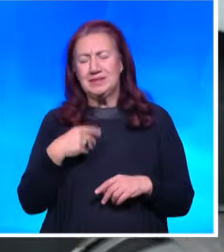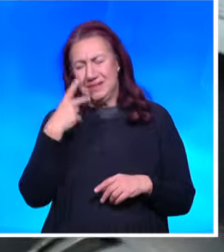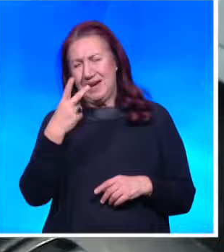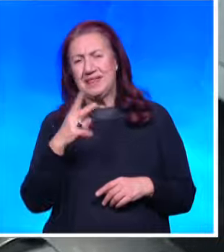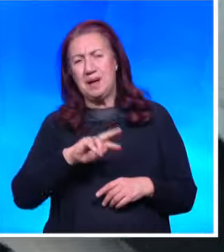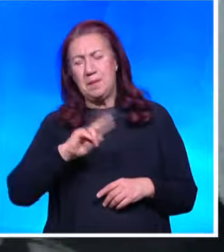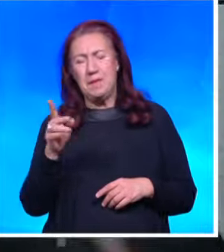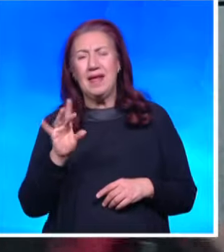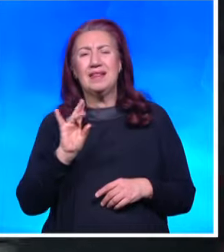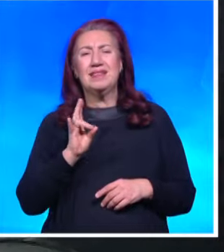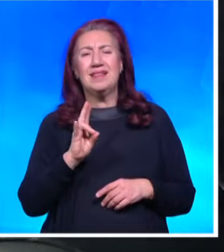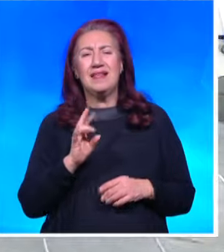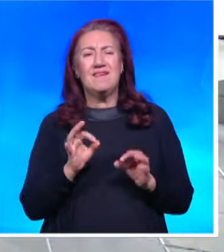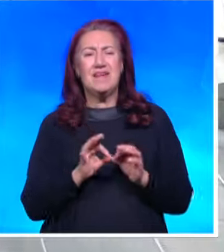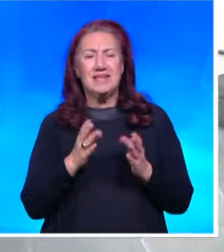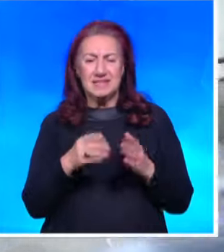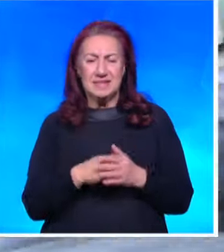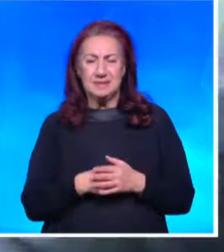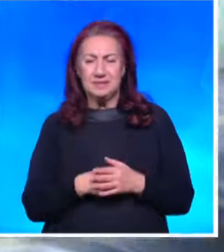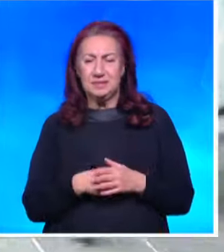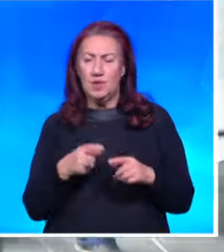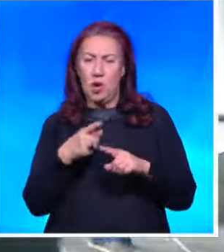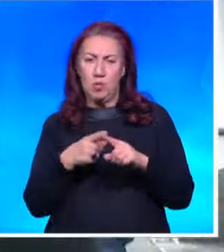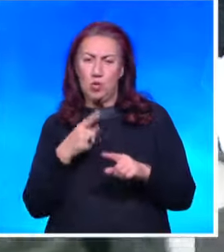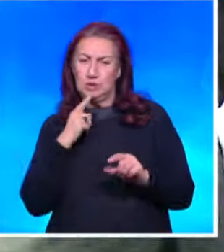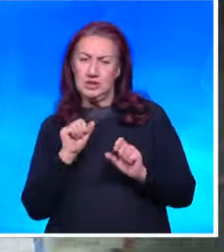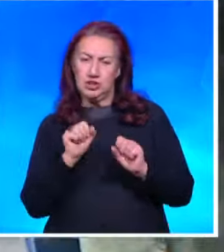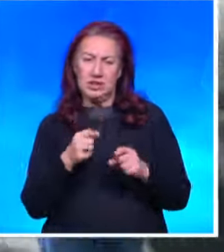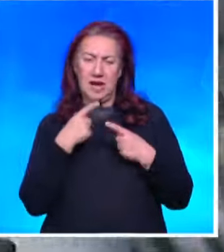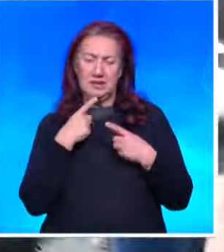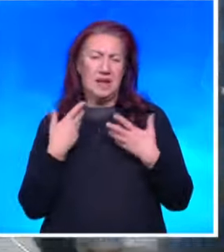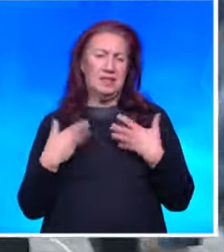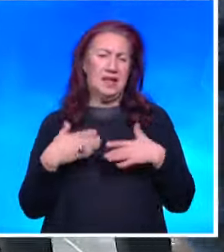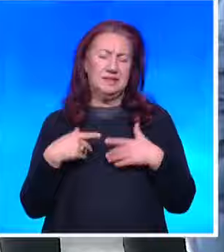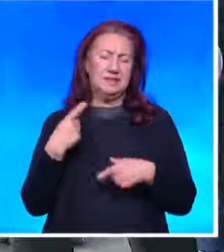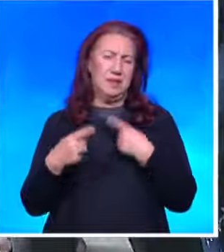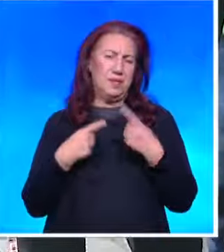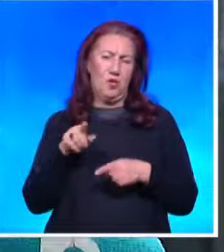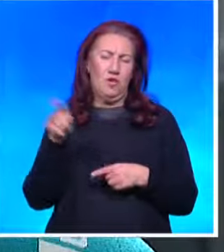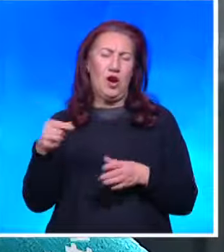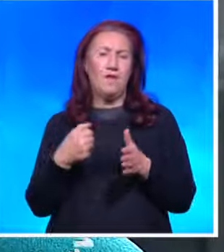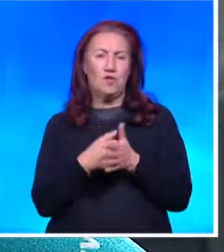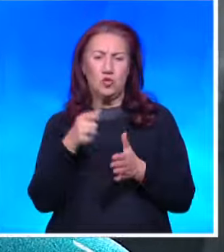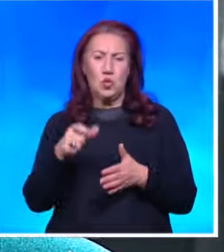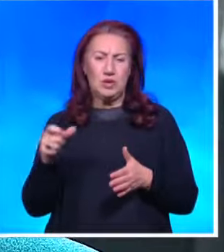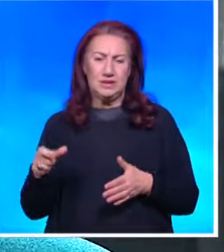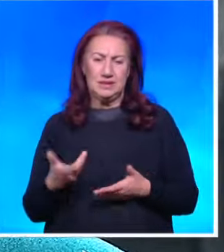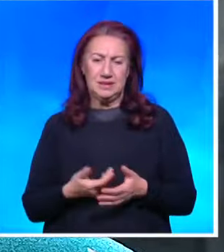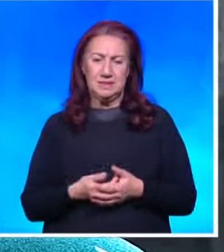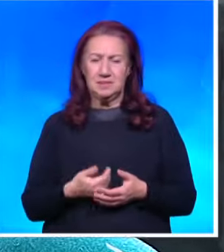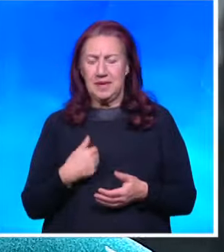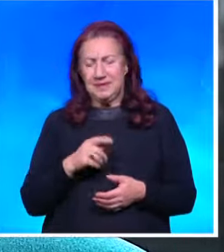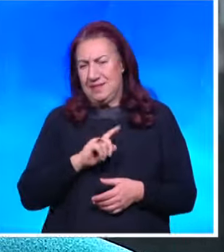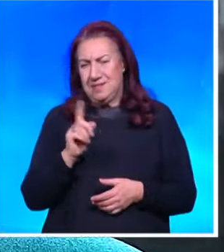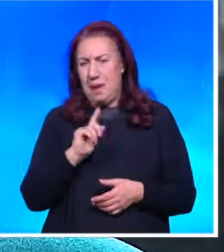полузащитникът джонатан лисет каза че не възнамерява да влиза в контакт с вечния съперник аз нямам приятели в